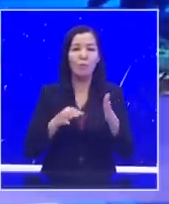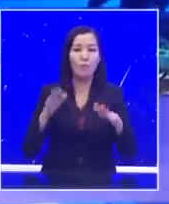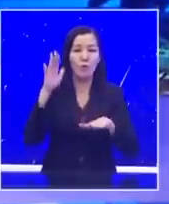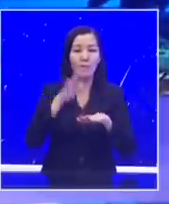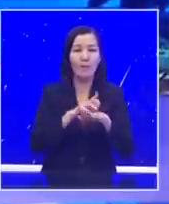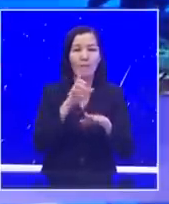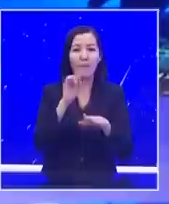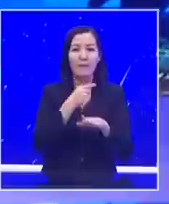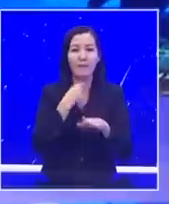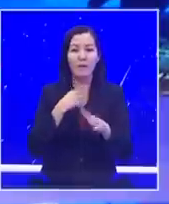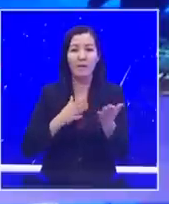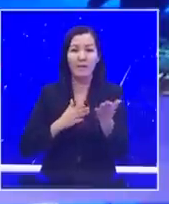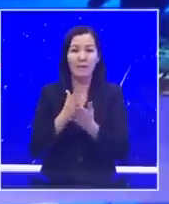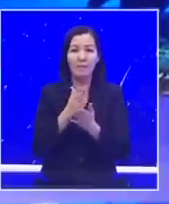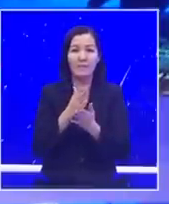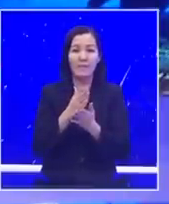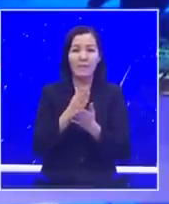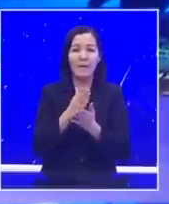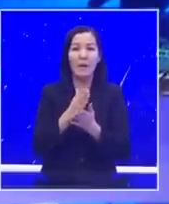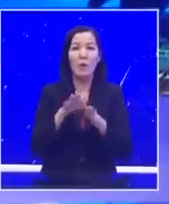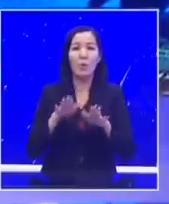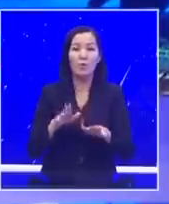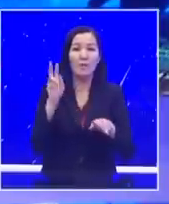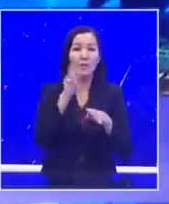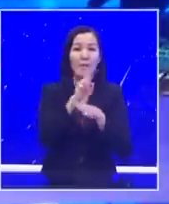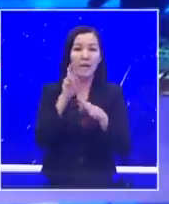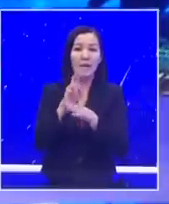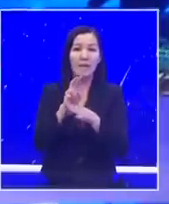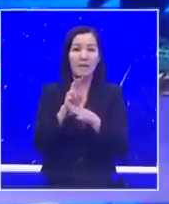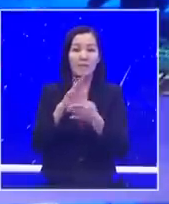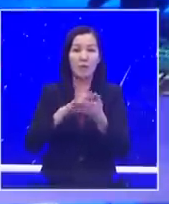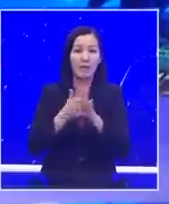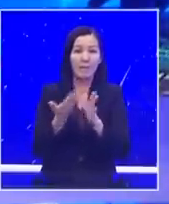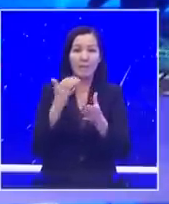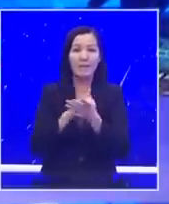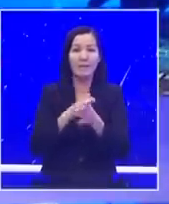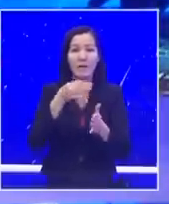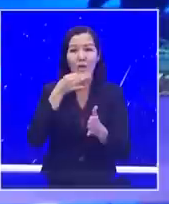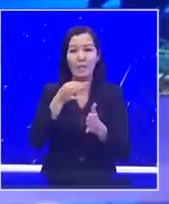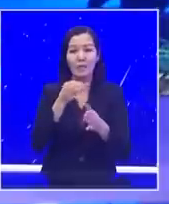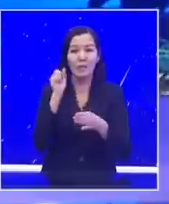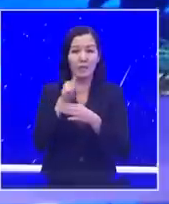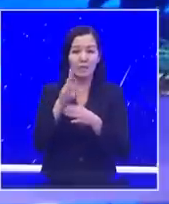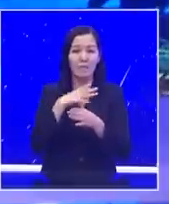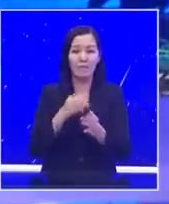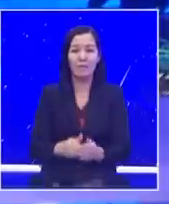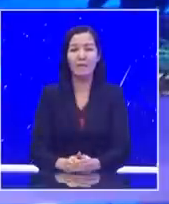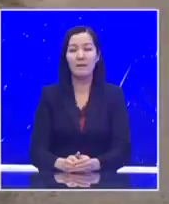Амандық Баталов Талдықорғанға кіреберістегі посттарды аралады. Жалпы жағдайды саралады, жауаптыларға нақты тапсырмаларды